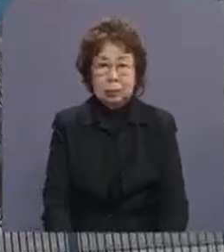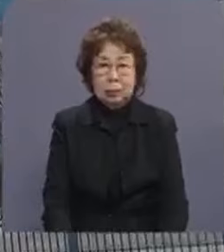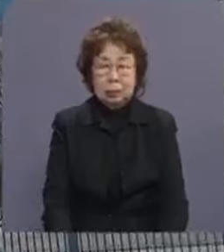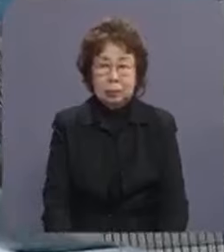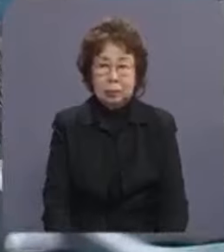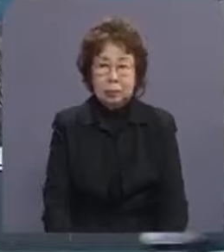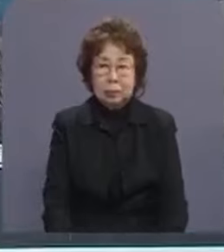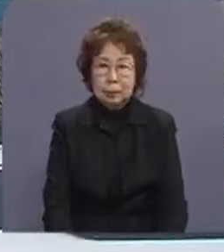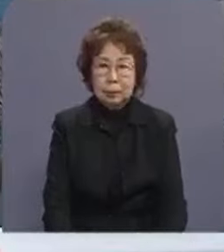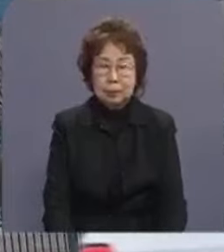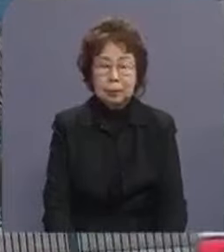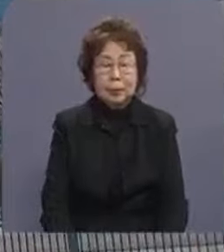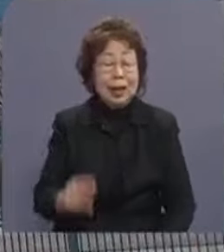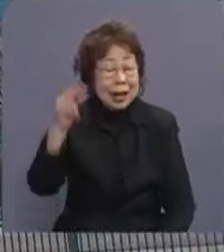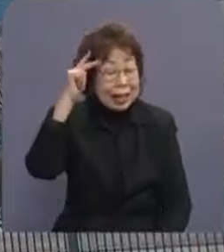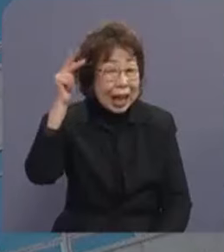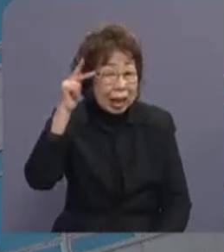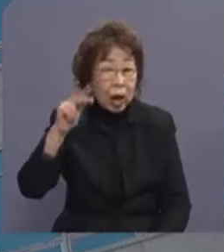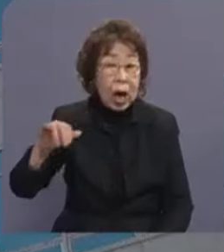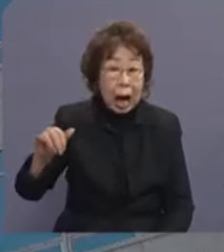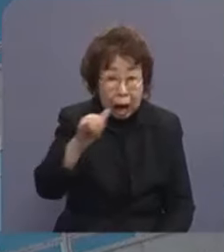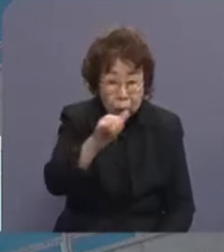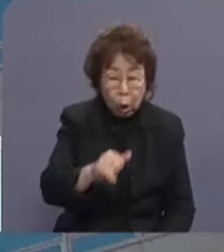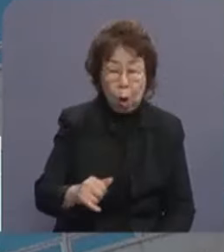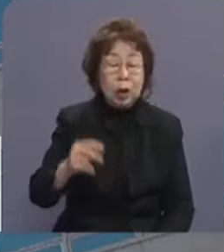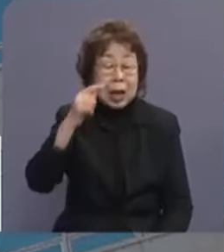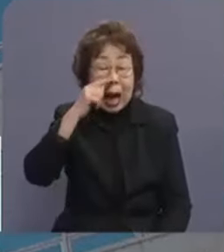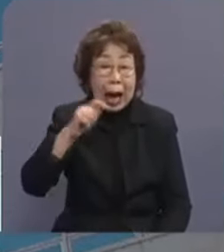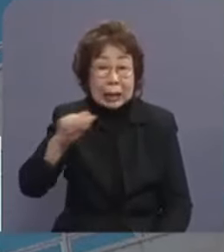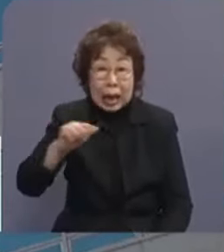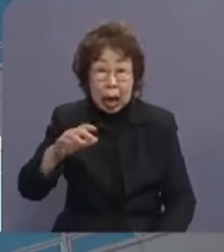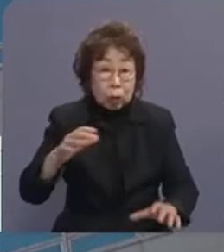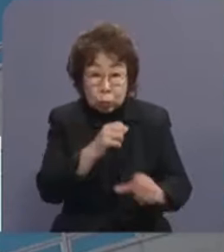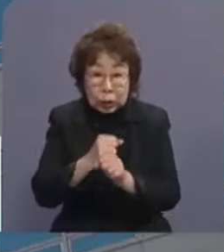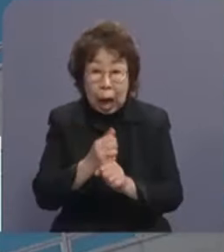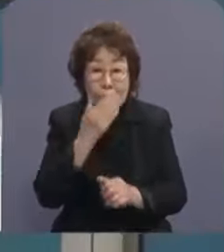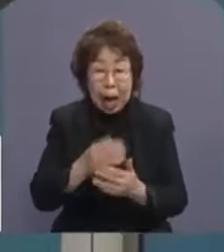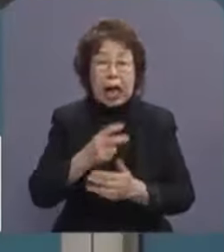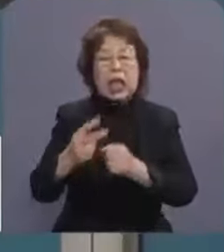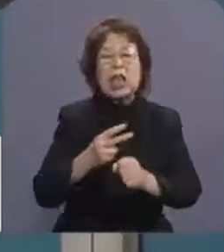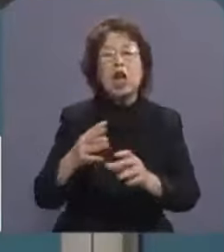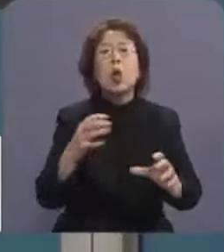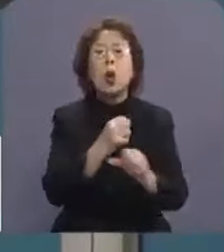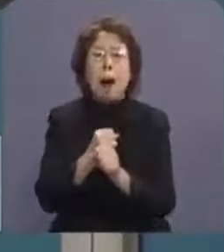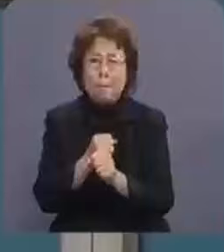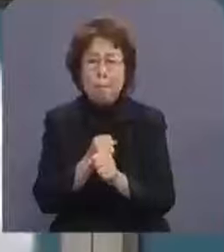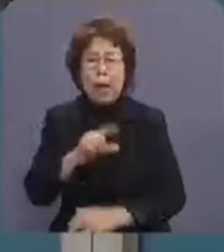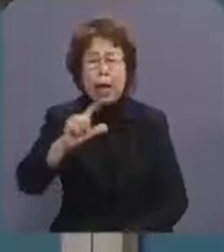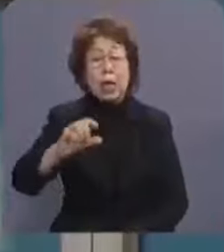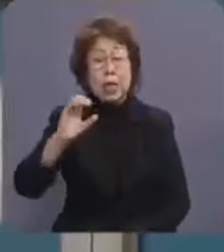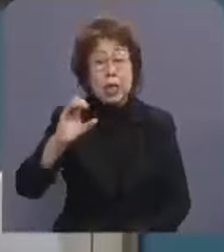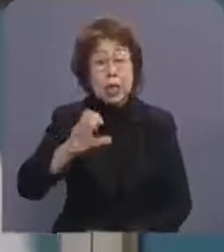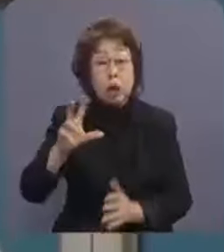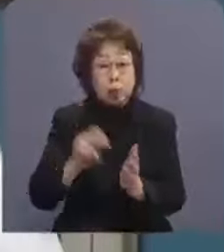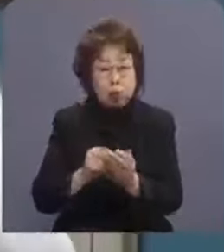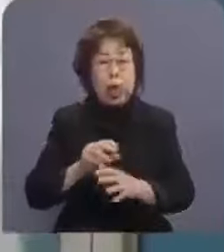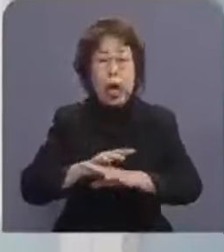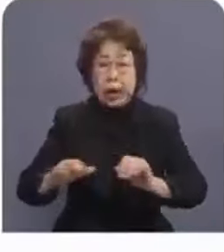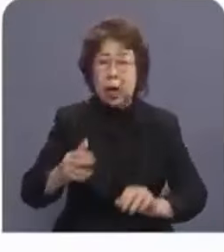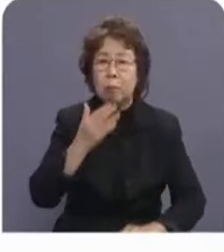기자입니다 대한항공은 아시아나 항공 인수 문제가 마무리되면서 2년 내 통합 lcc 문제도 듭